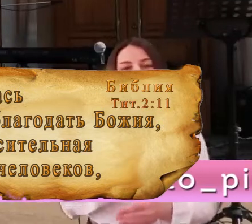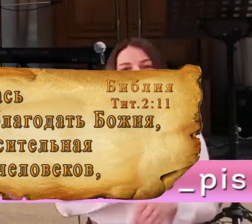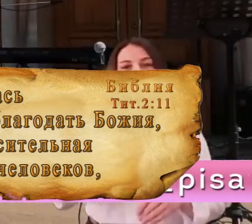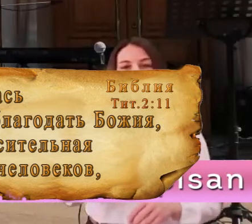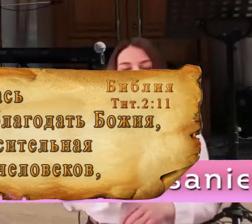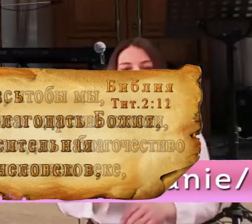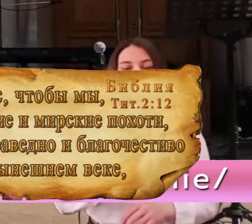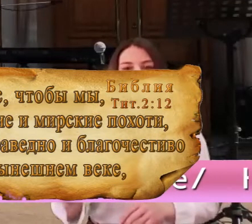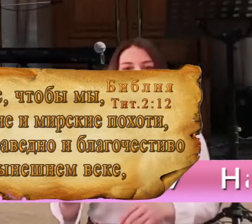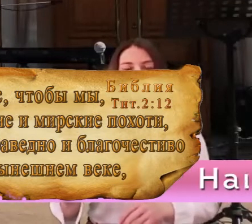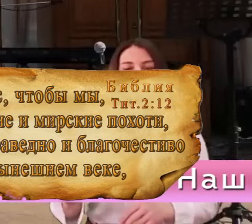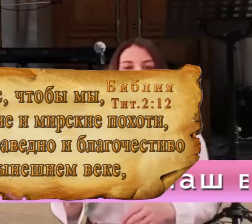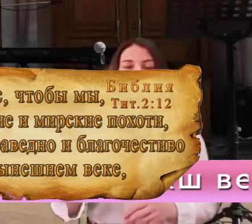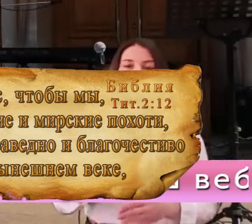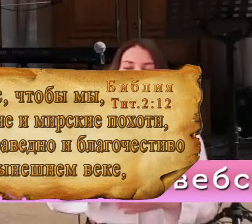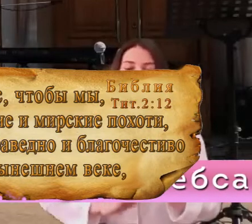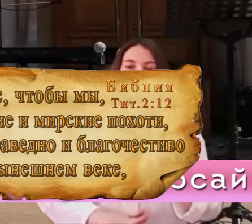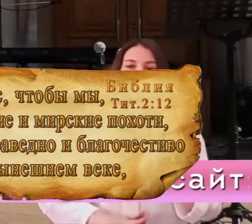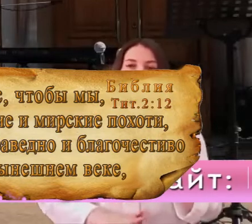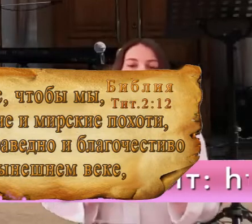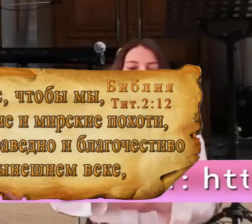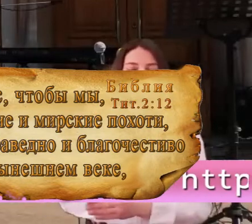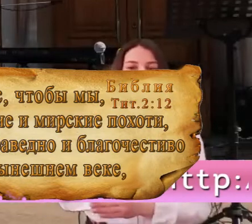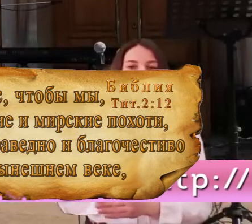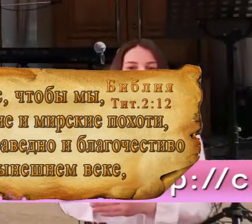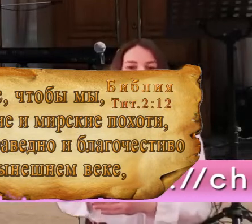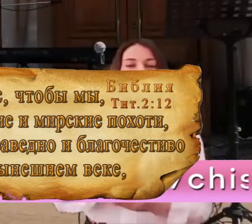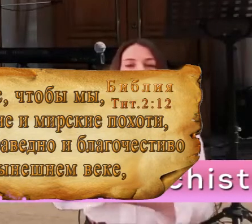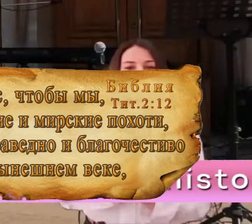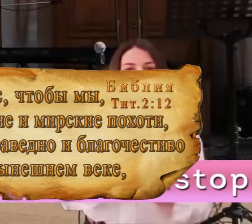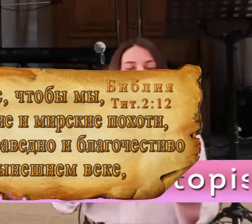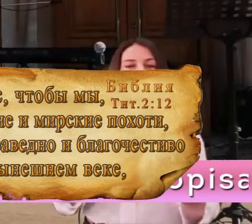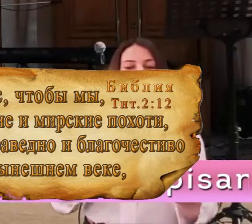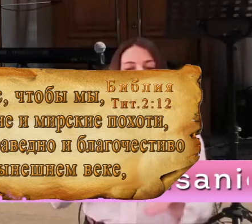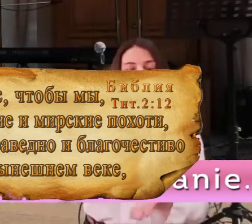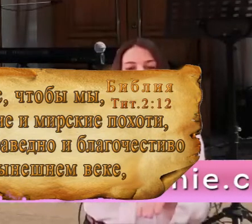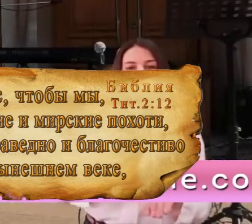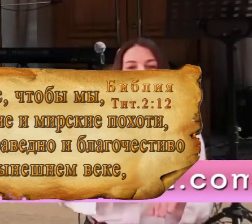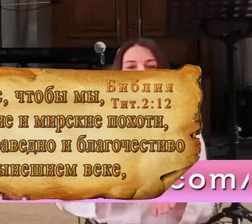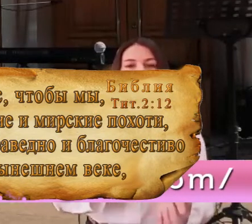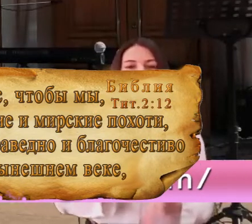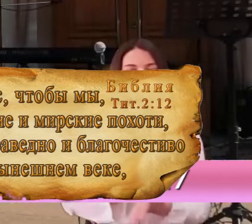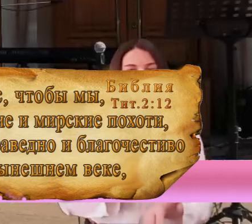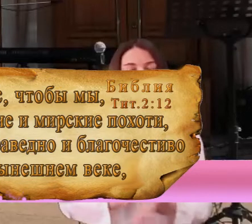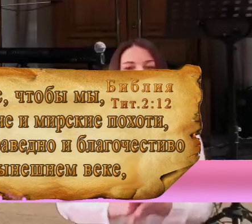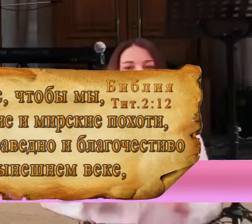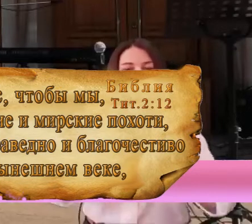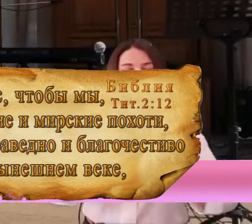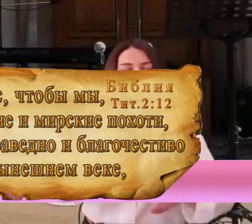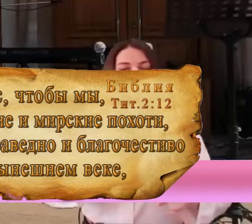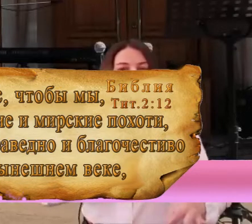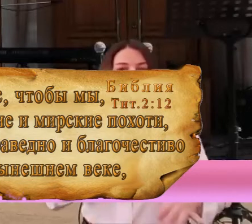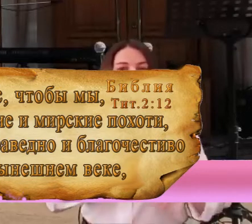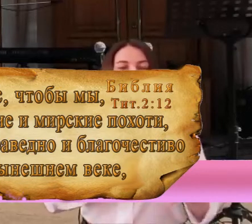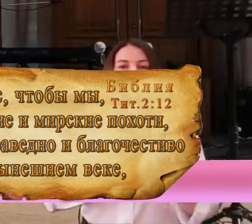стихе и дальше, «научающая нас, чтобы мы, отвергнув нечестие, мирские похоти, целомудренно и